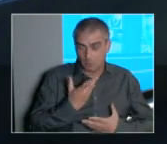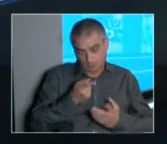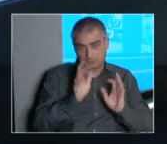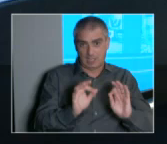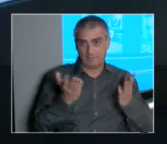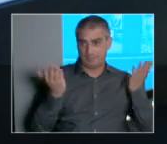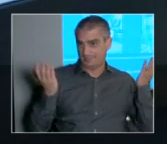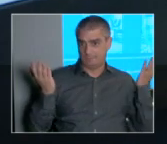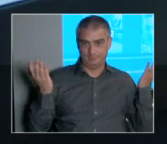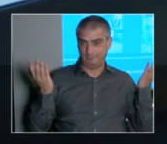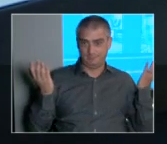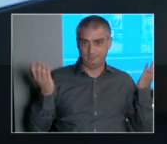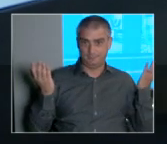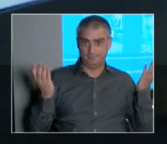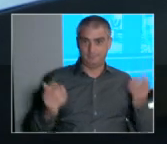אמיתי.